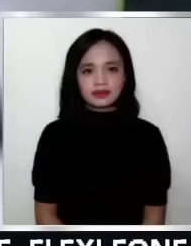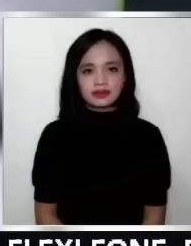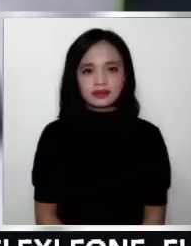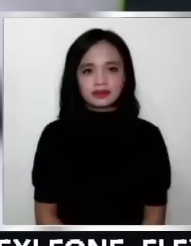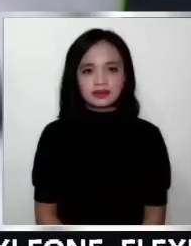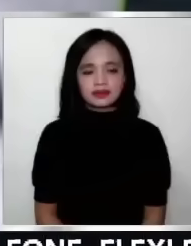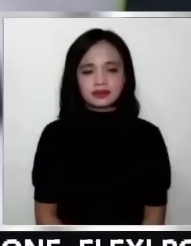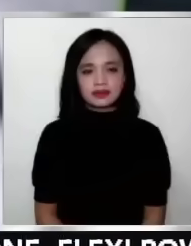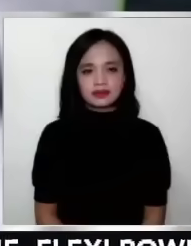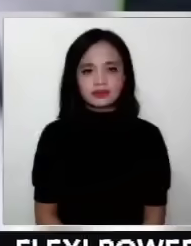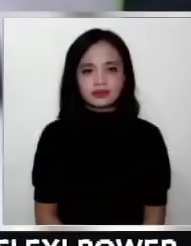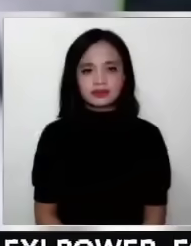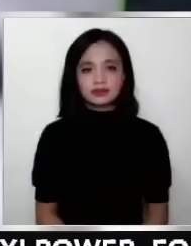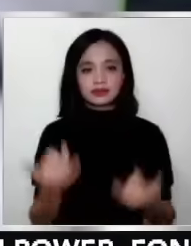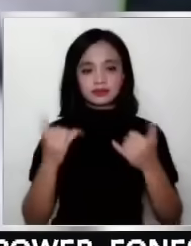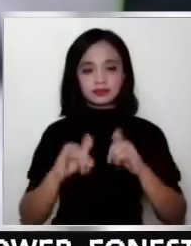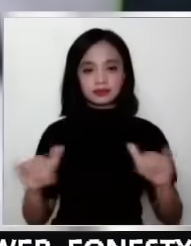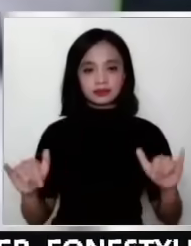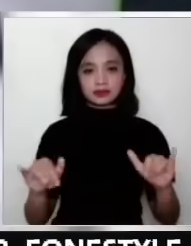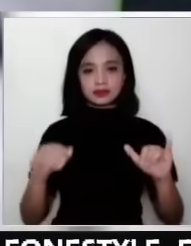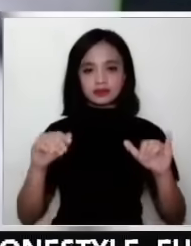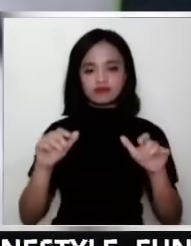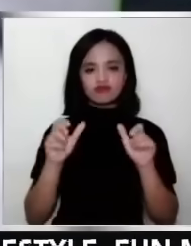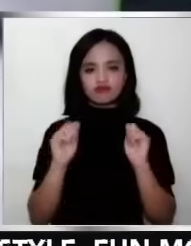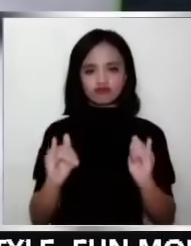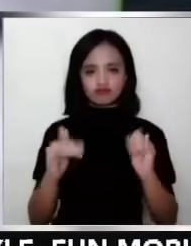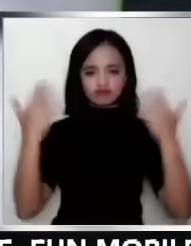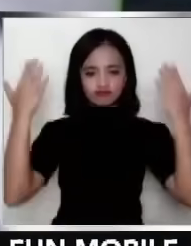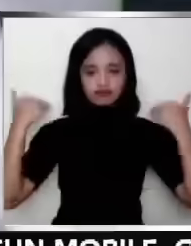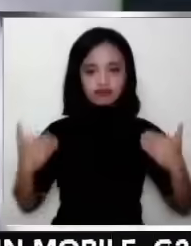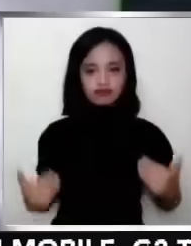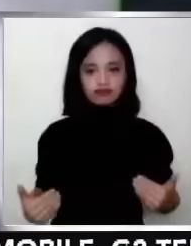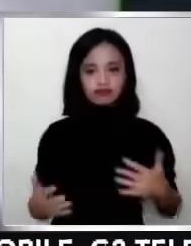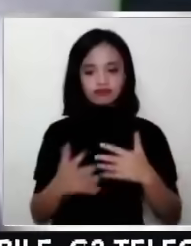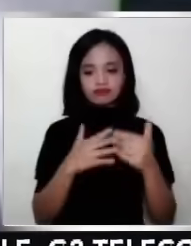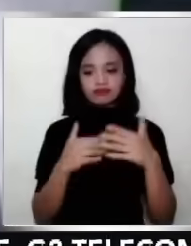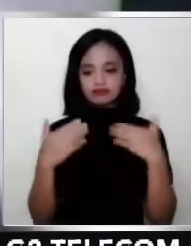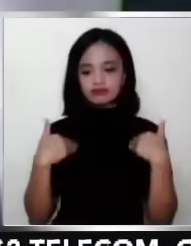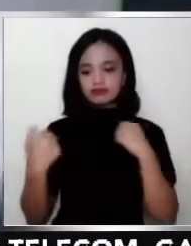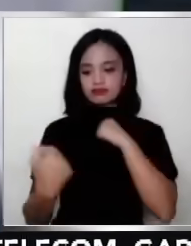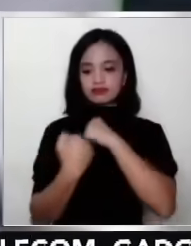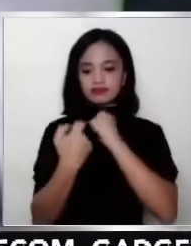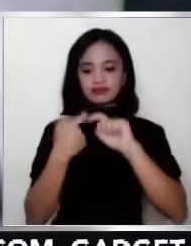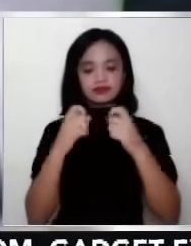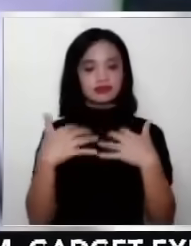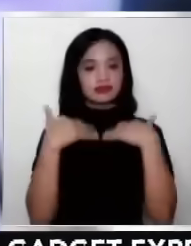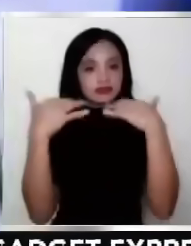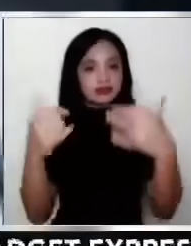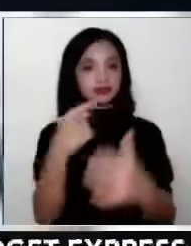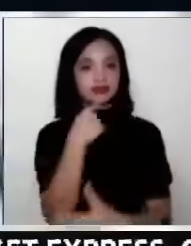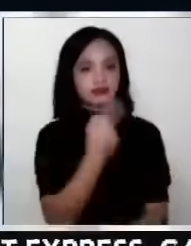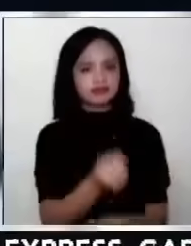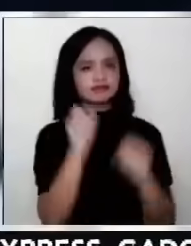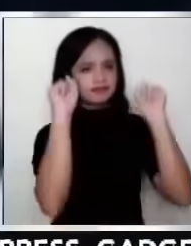Poised pa rin bumalik sa kanyang pwesto habang nakakuha ng suporta mula sa audience at sinabihan siyang kaya mo